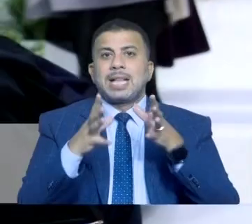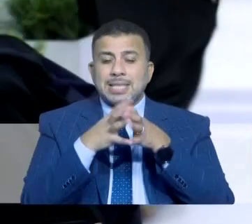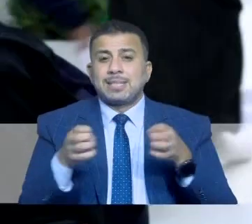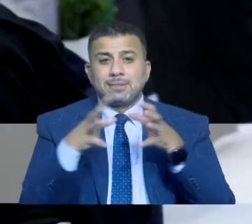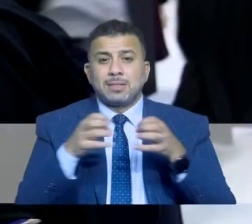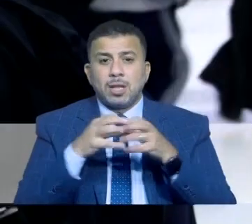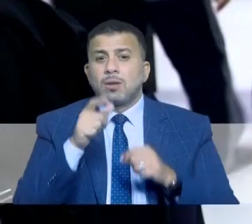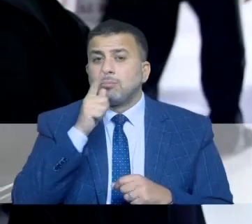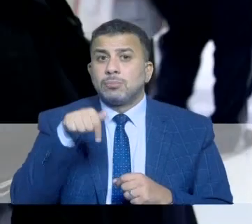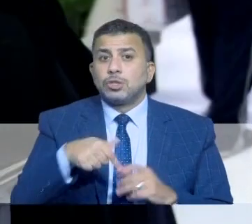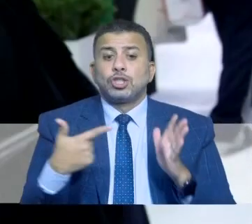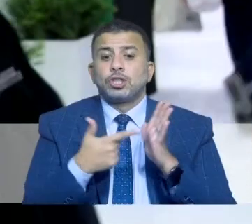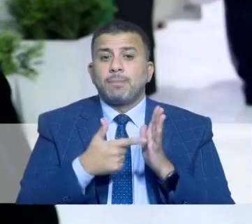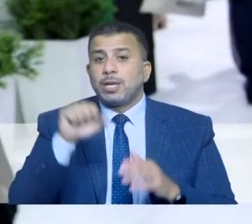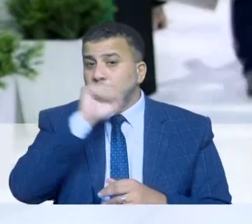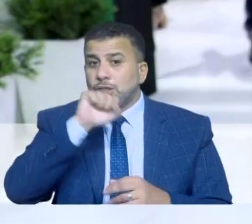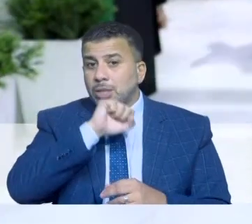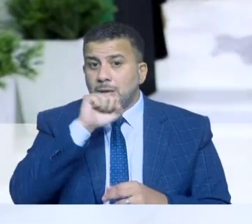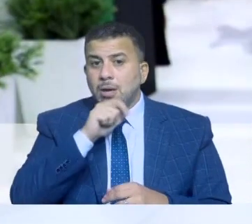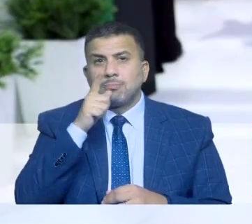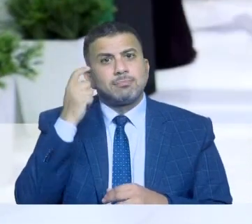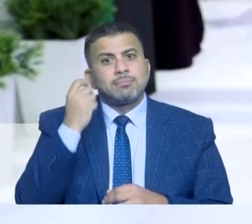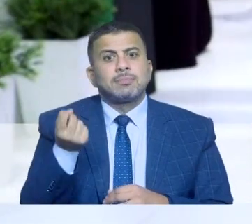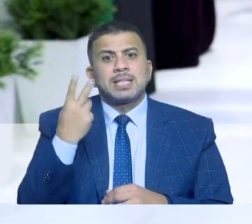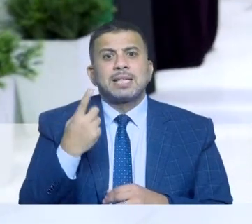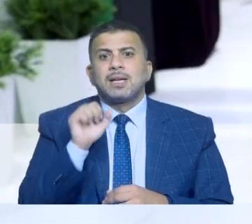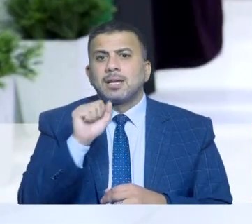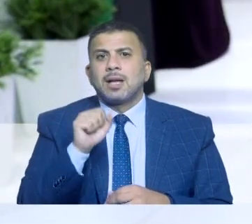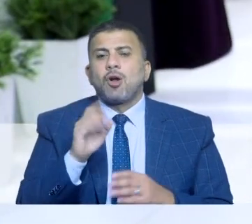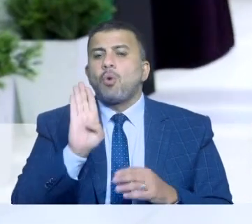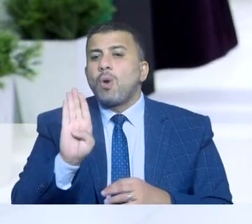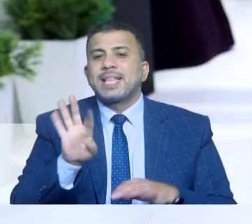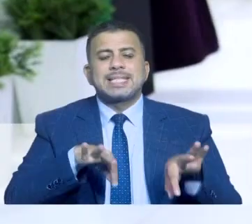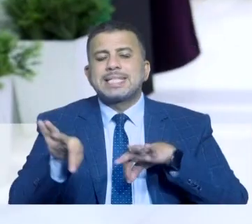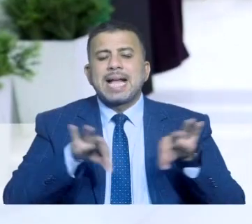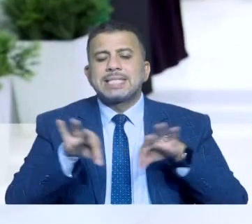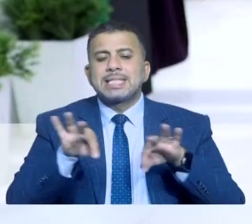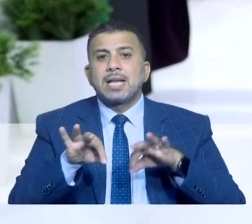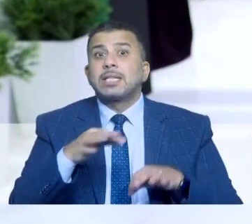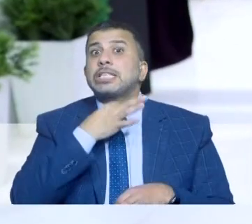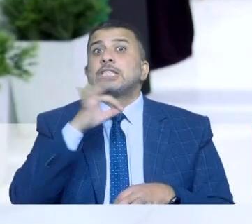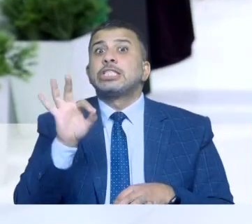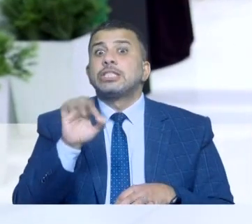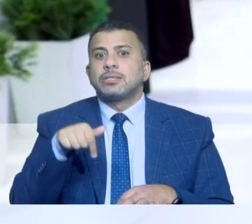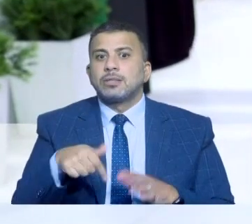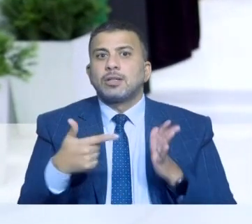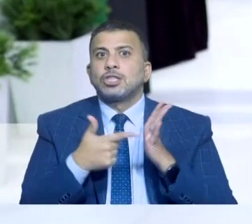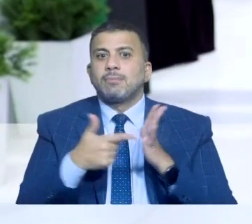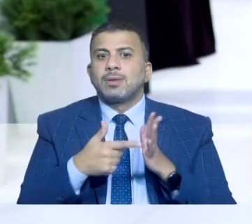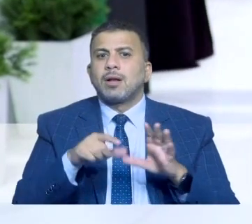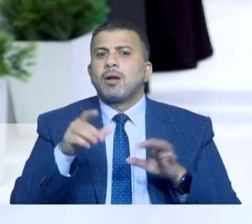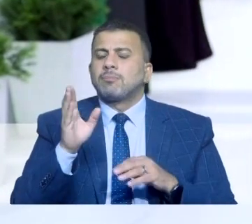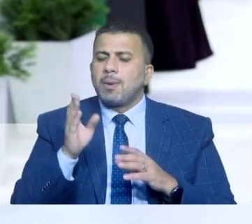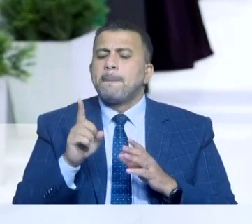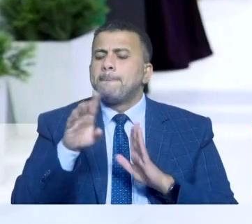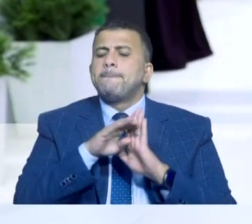الاستفسارات. جديد جامعة الشارقة، نطرح السنة كلية السياسات، هذه كلية جديدة مطروحة عندنا في جامعة الشارقة، بالإضافة إلى